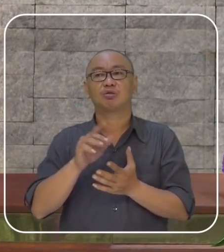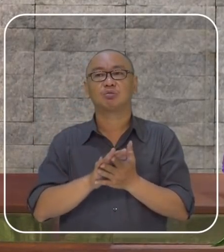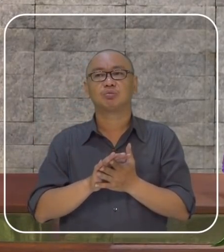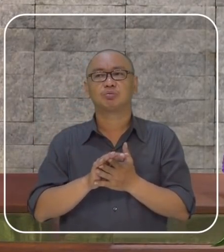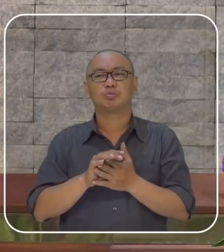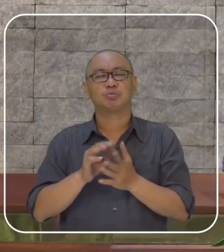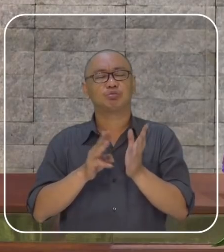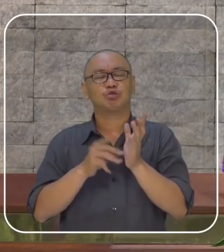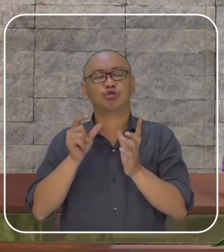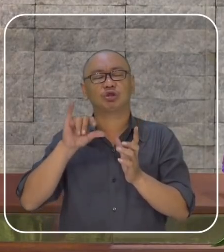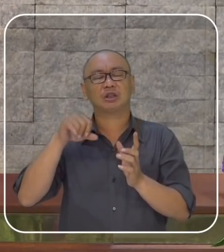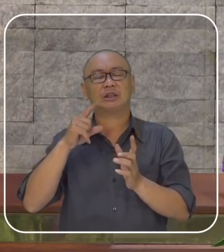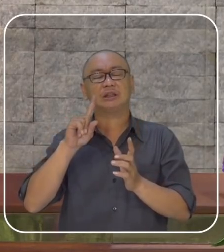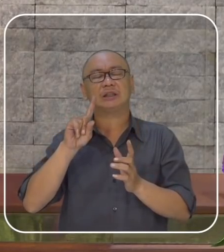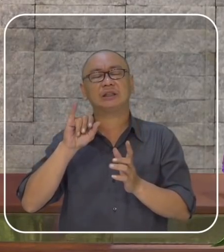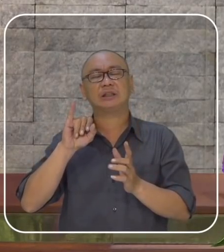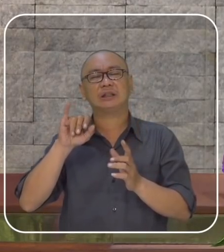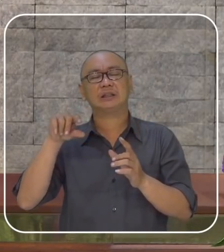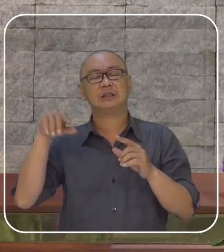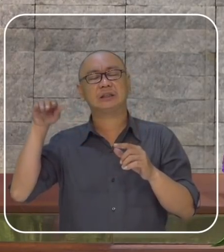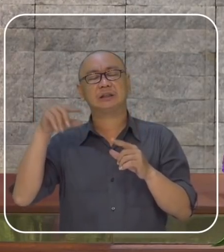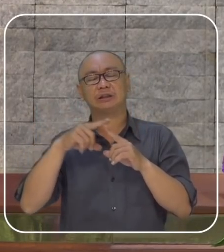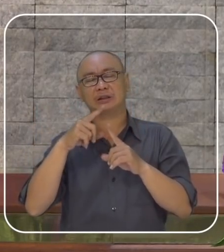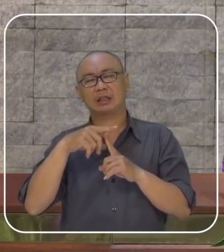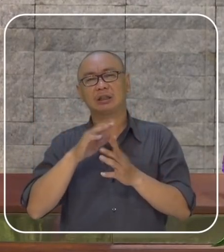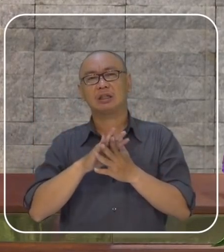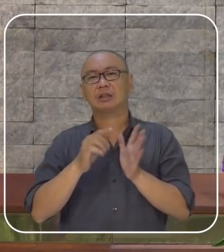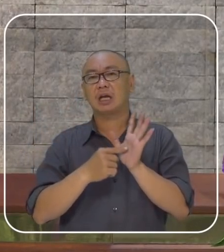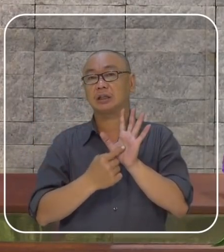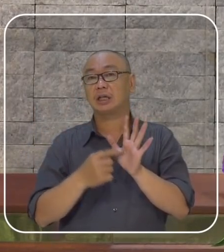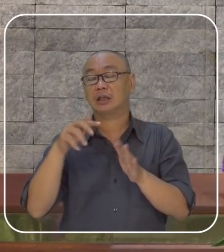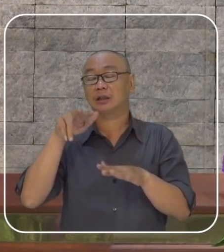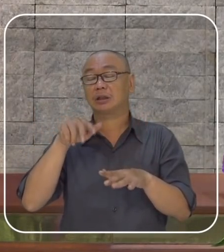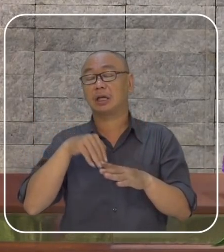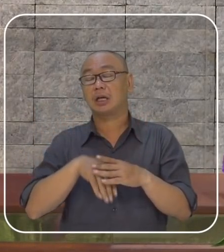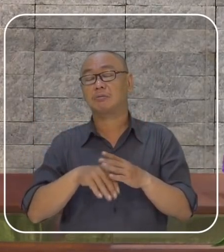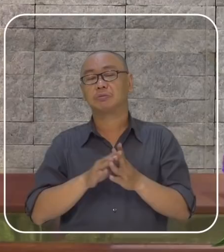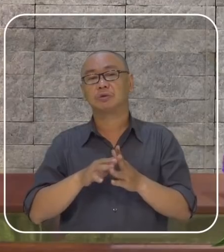mujizat-mujizat yang daripada-Mu, tanda-tanda di dalam menjalani kehidupan ini.